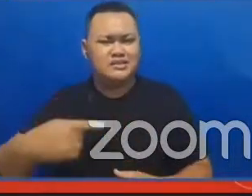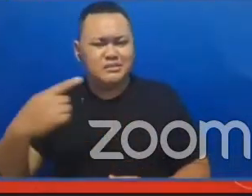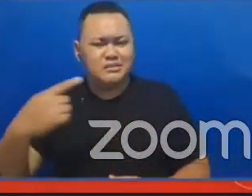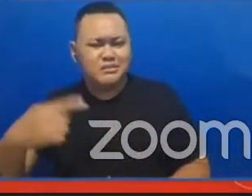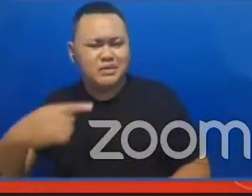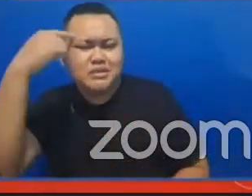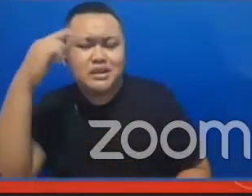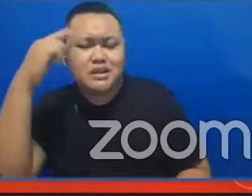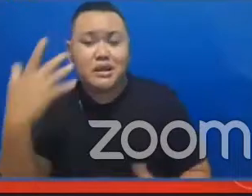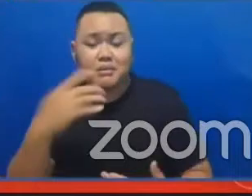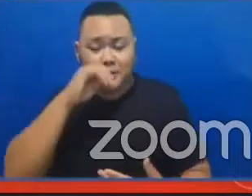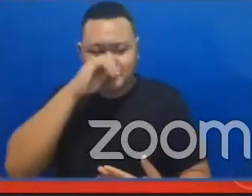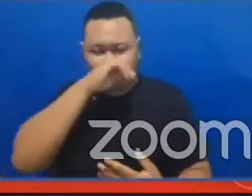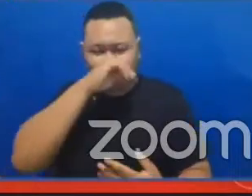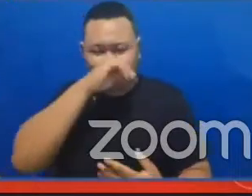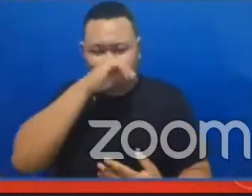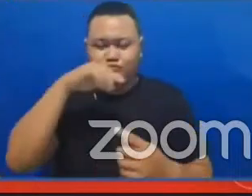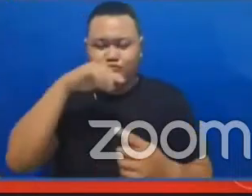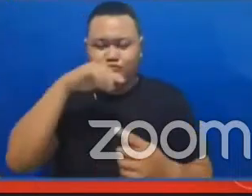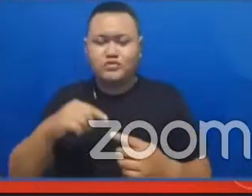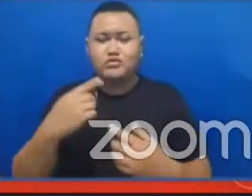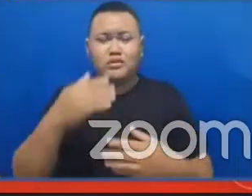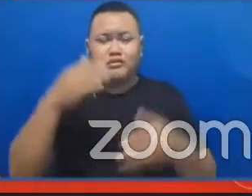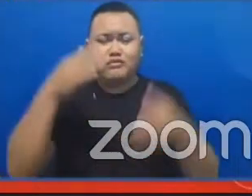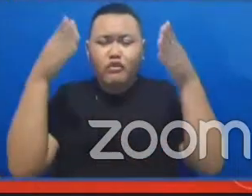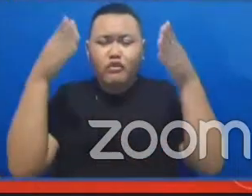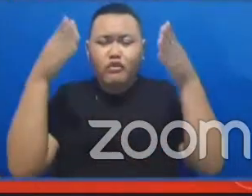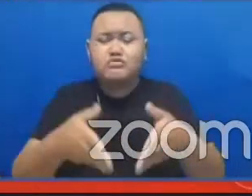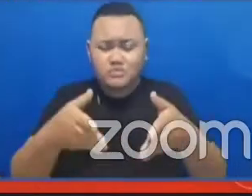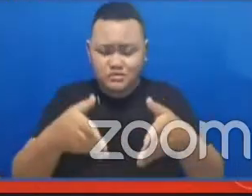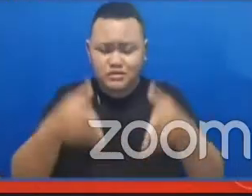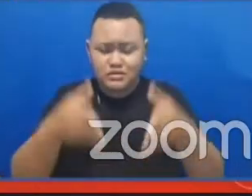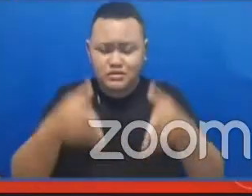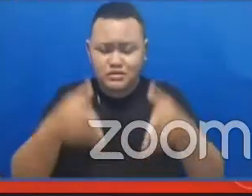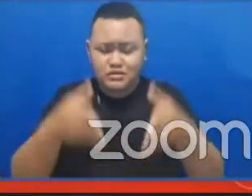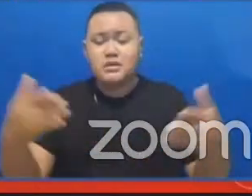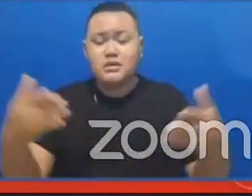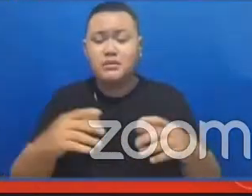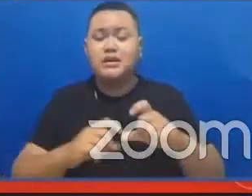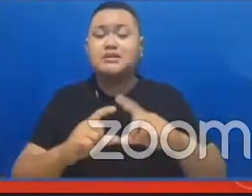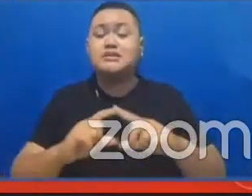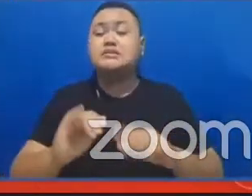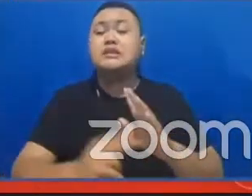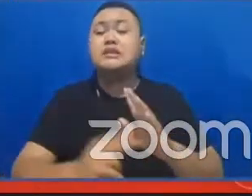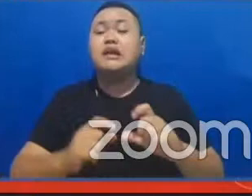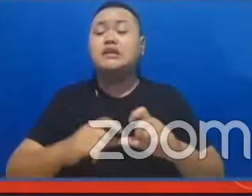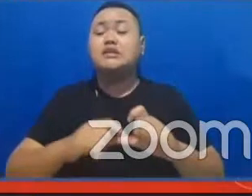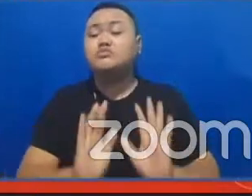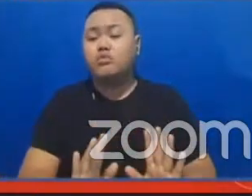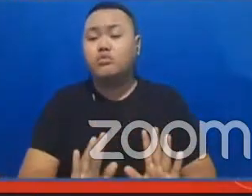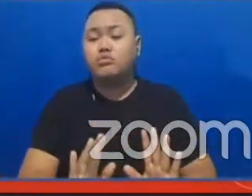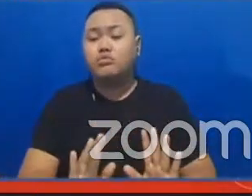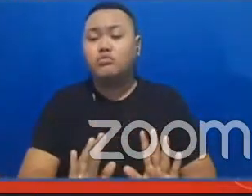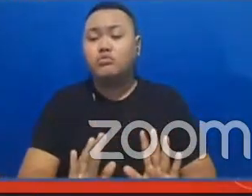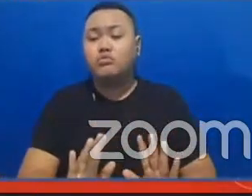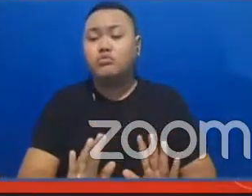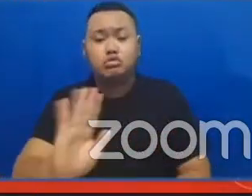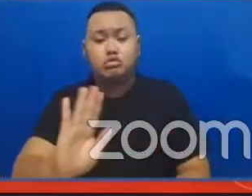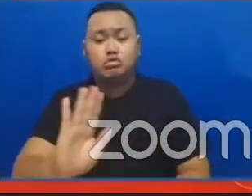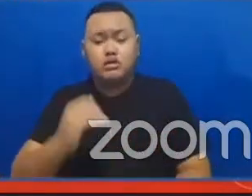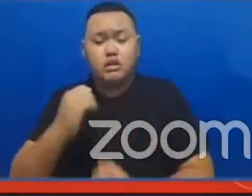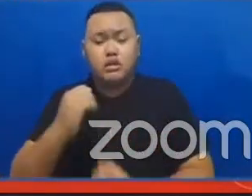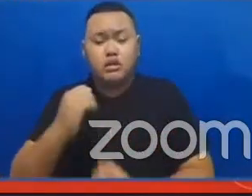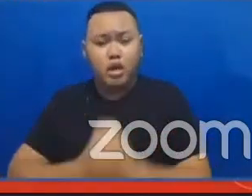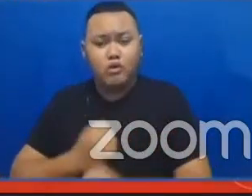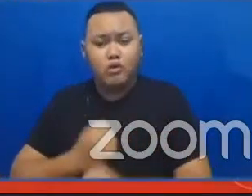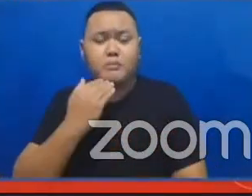selalu berorientasi ada produk sains, bukan dibiasakan anak didik kita pada